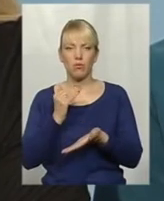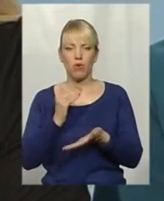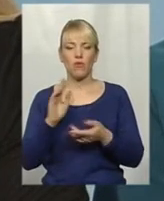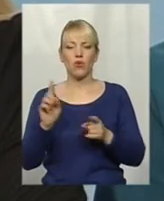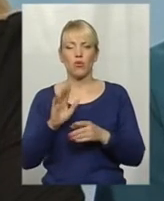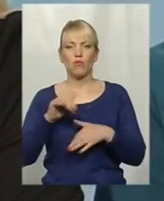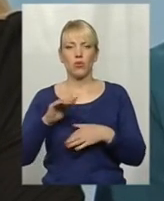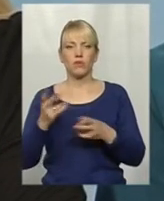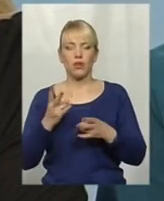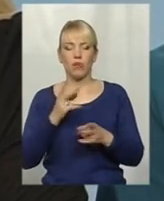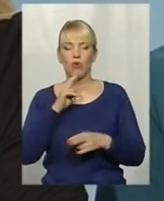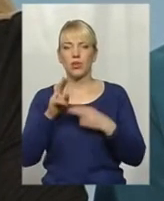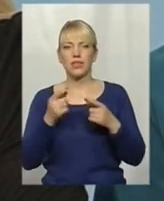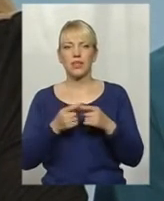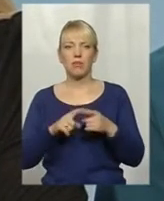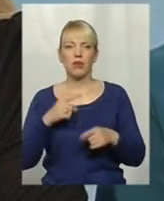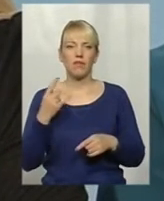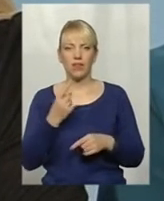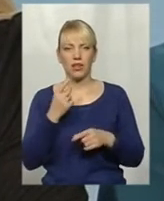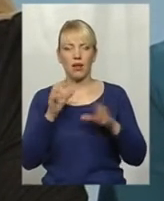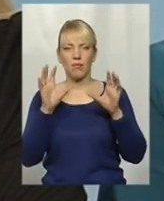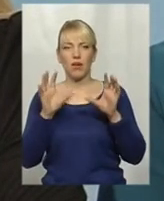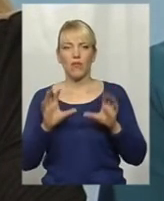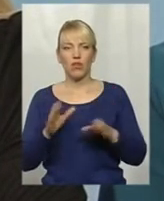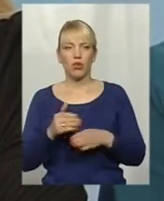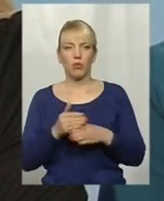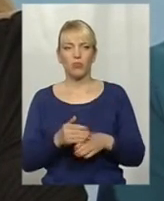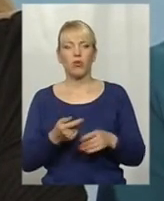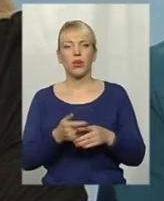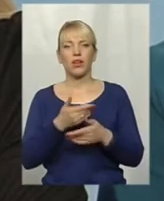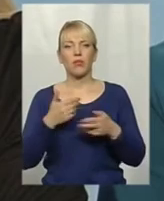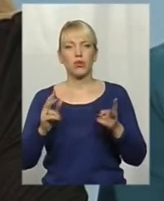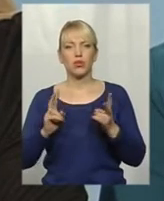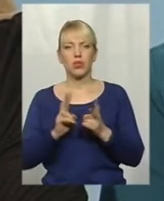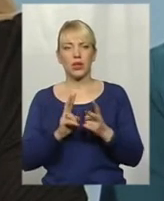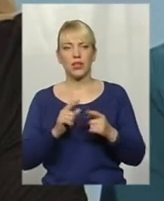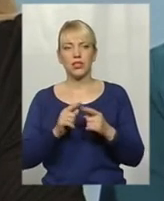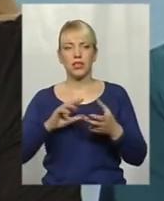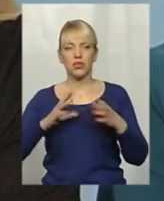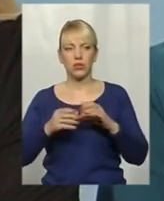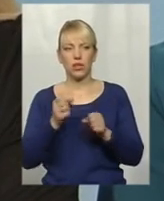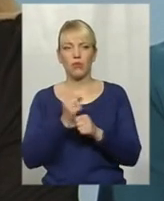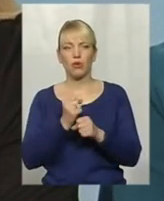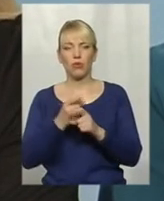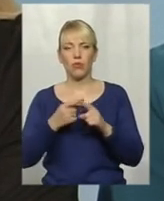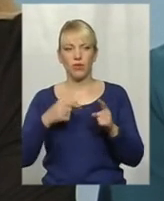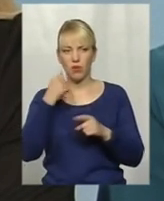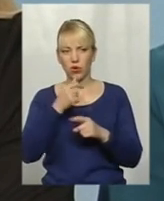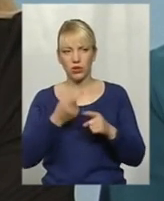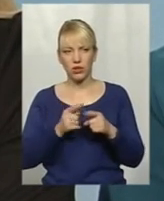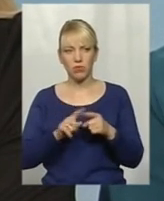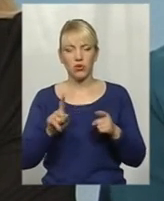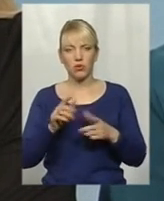І це, знову ж таки, первинна правова допомога. І ми стикнулися за результатами роботи півроку з тим, що багато